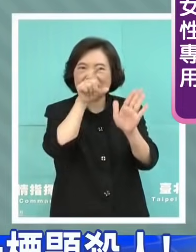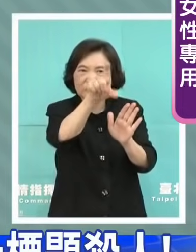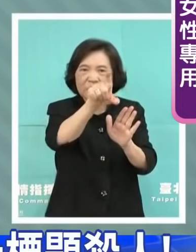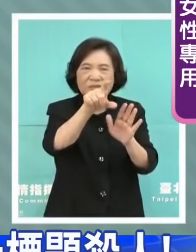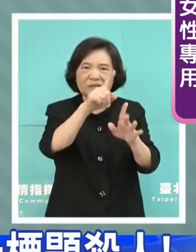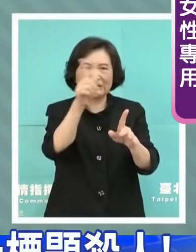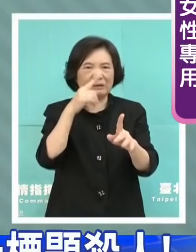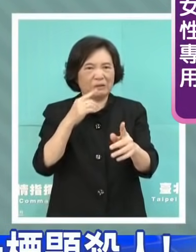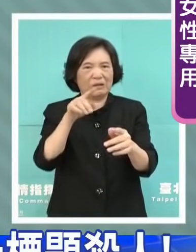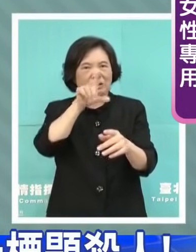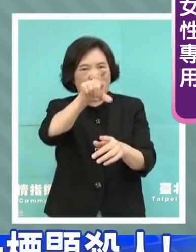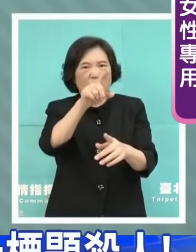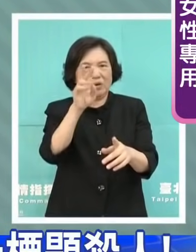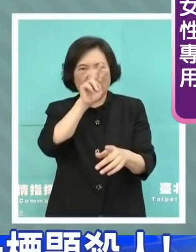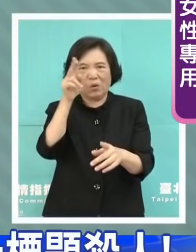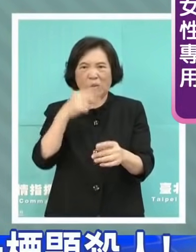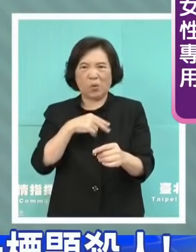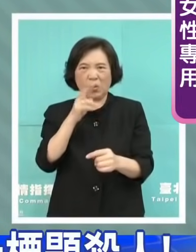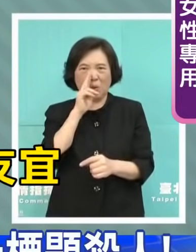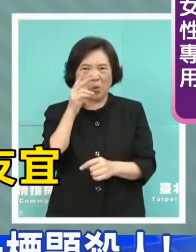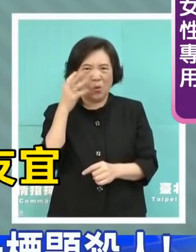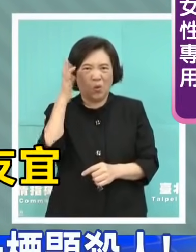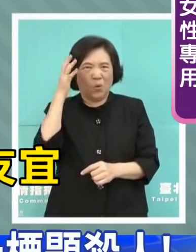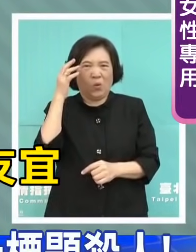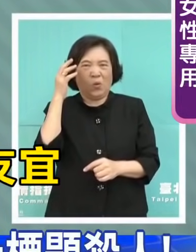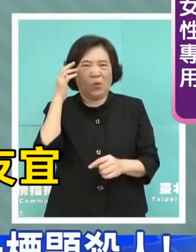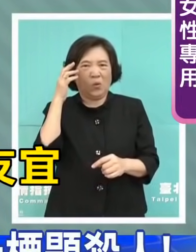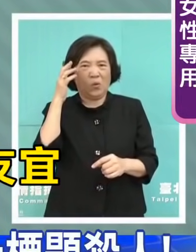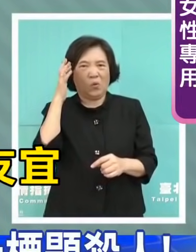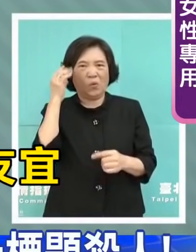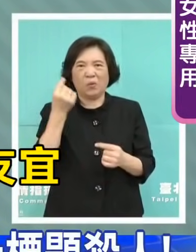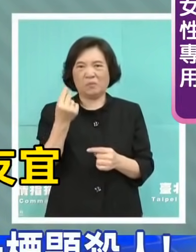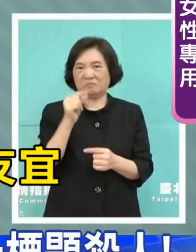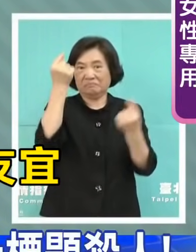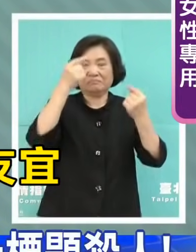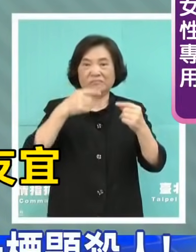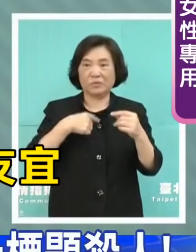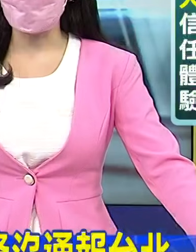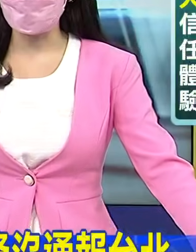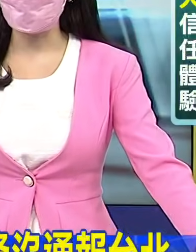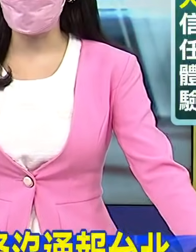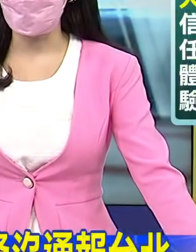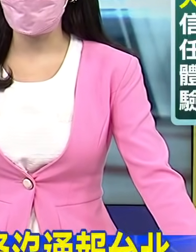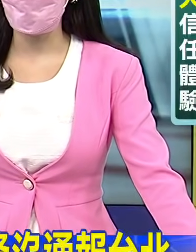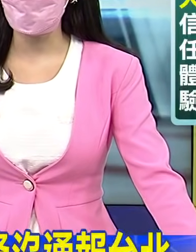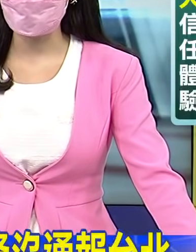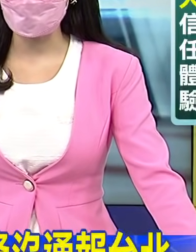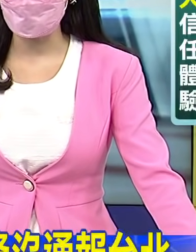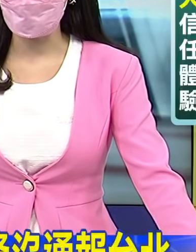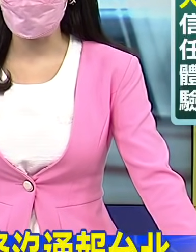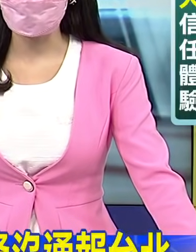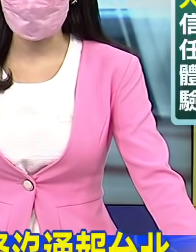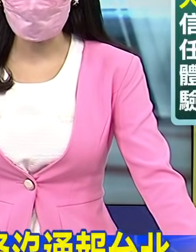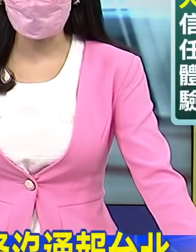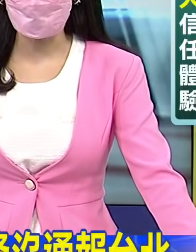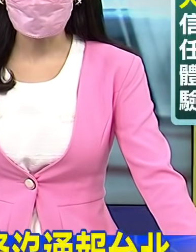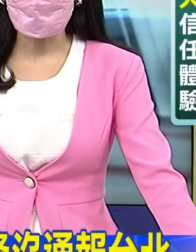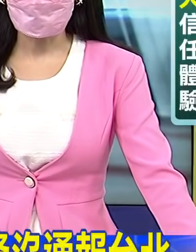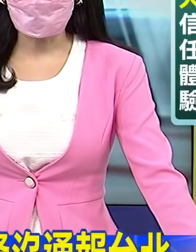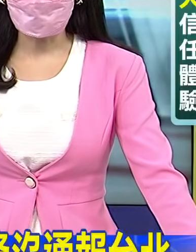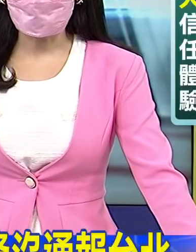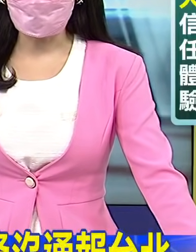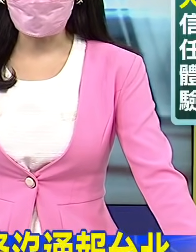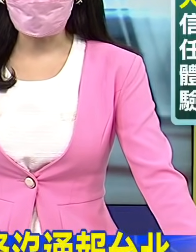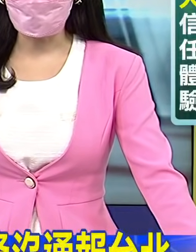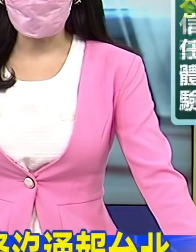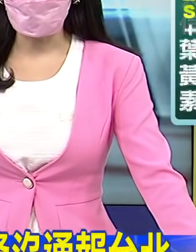题杀人实在是很讨厌的。我先说明哦，没有，根本就没有讲过侯友宜 感染 染昨天扩大到了基隆。